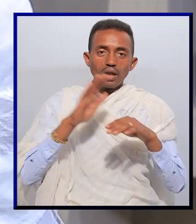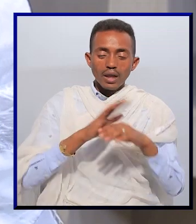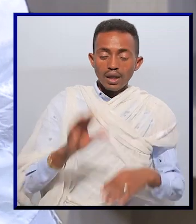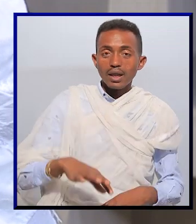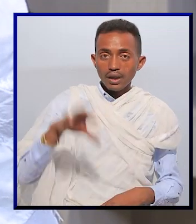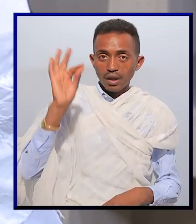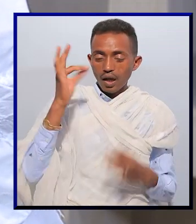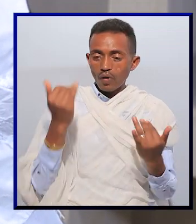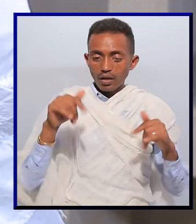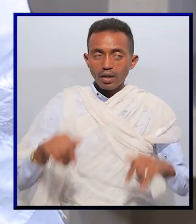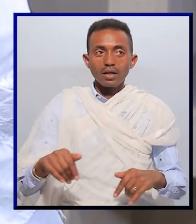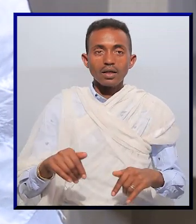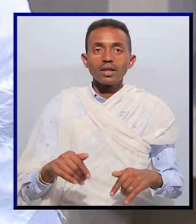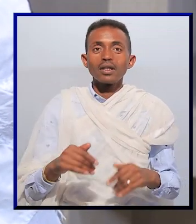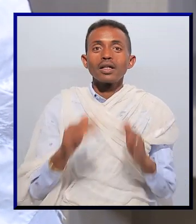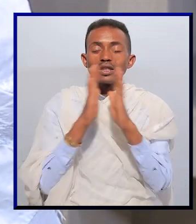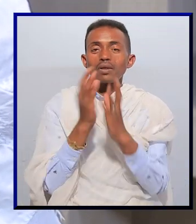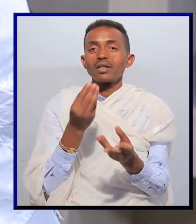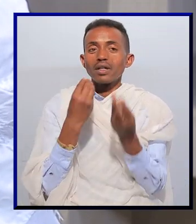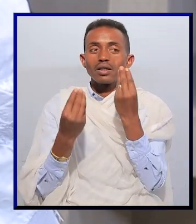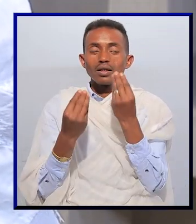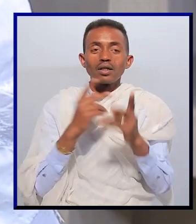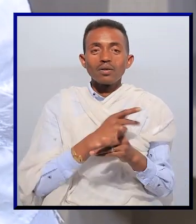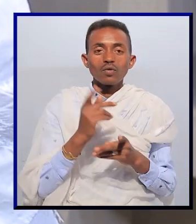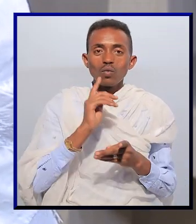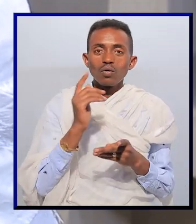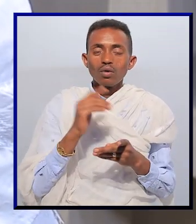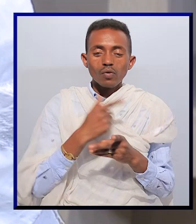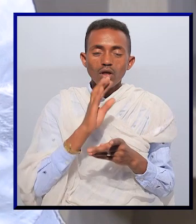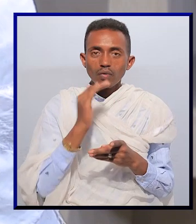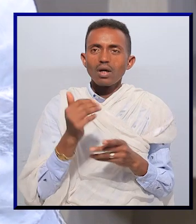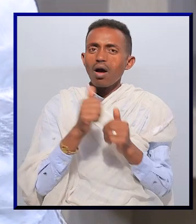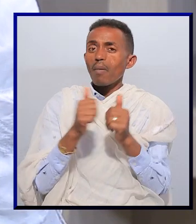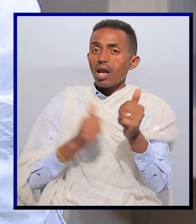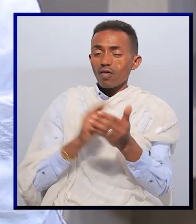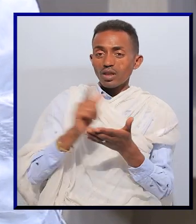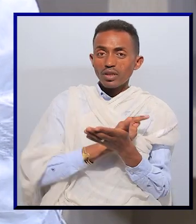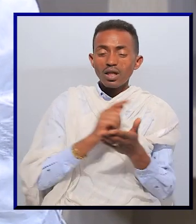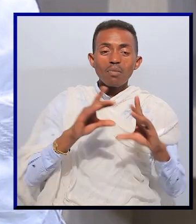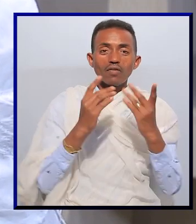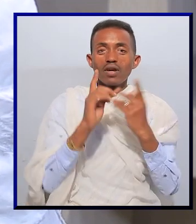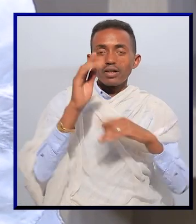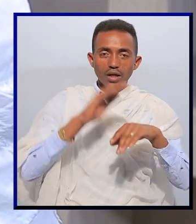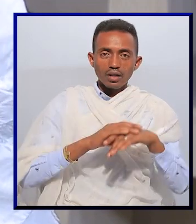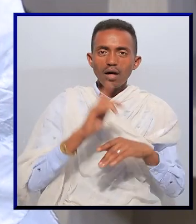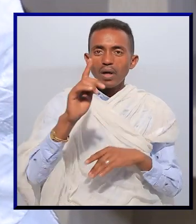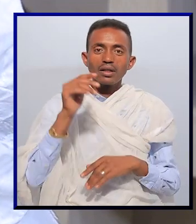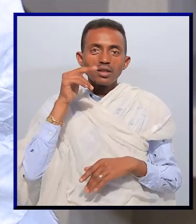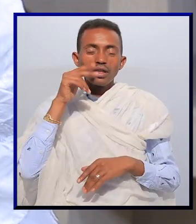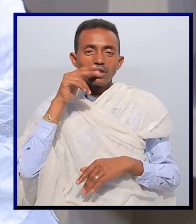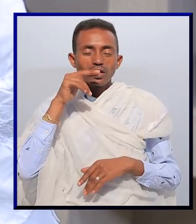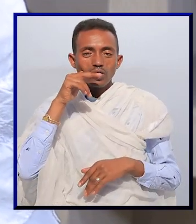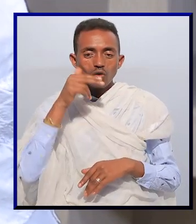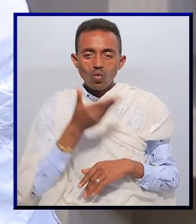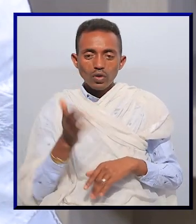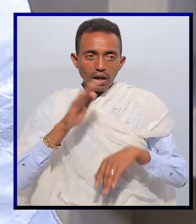ዝግጅታችን ላይ ተገኝተናል። የዛሬው የጸበል ጻድቅ መርሃ ግብራችን ባለፈው በክፍል 1 ላይ ባንዲት